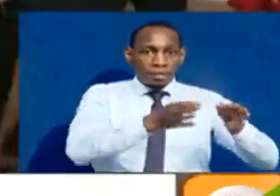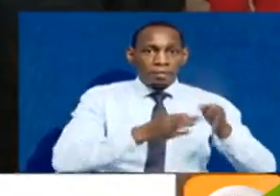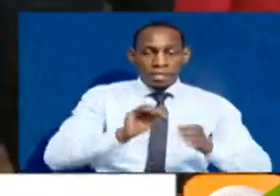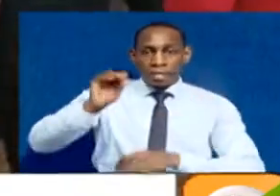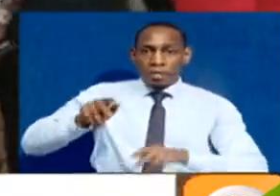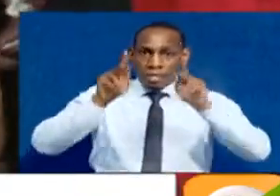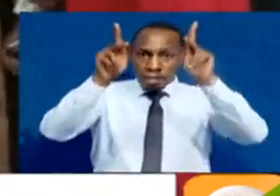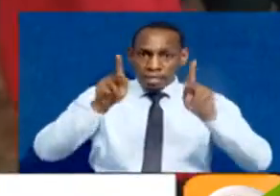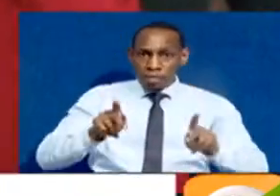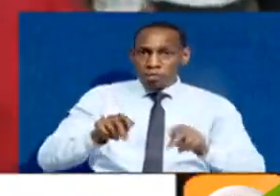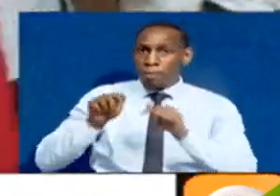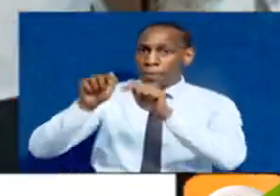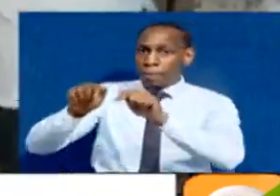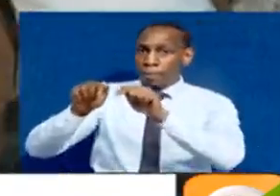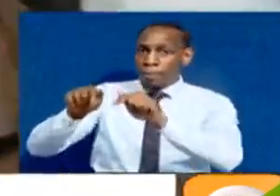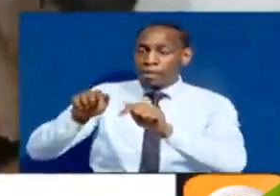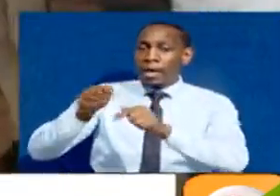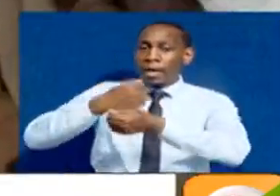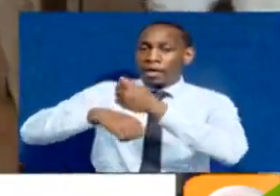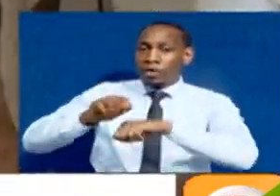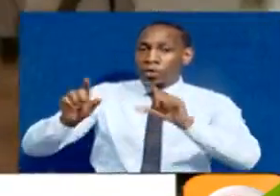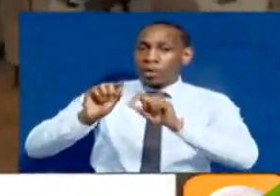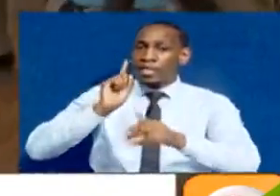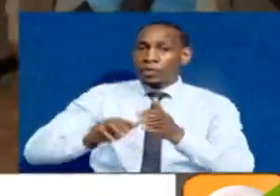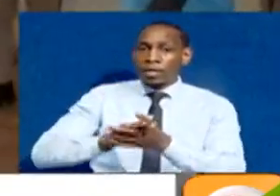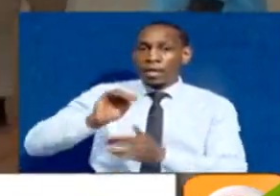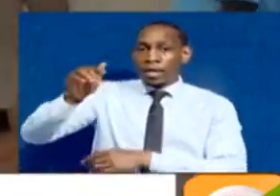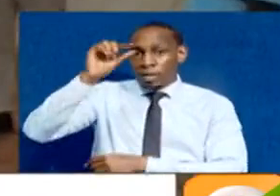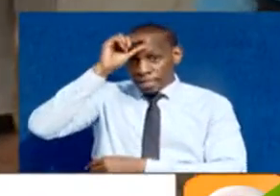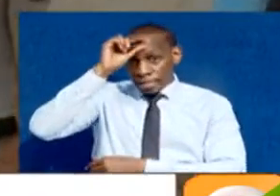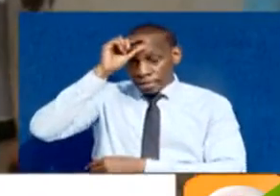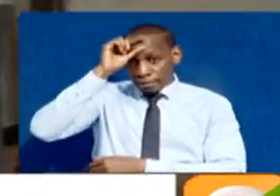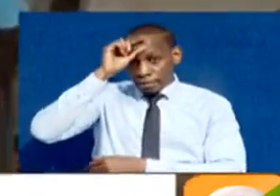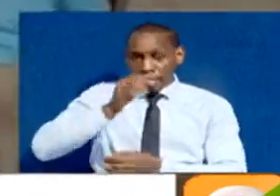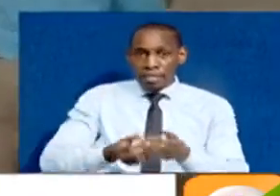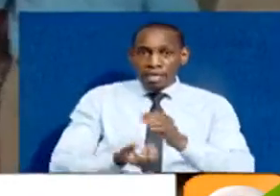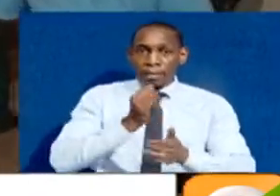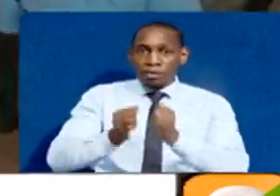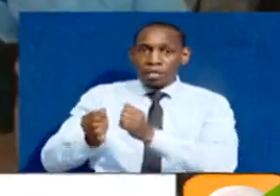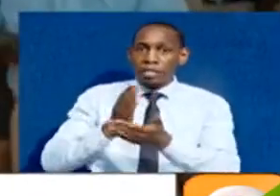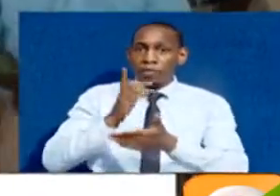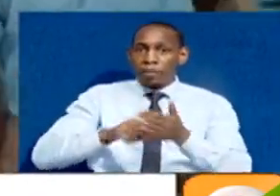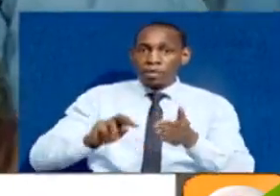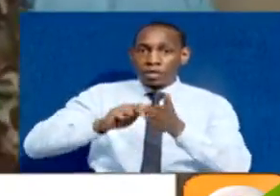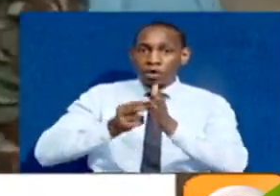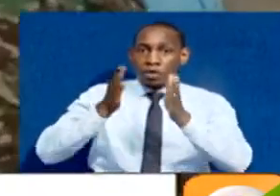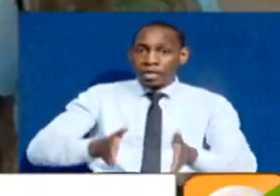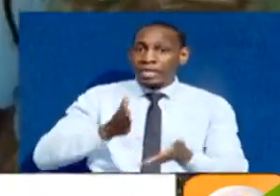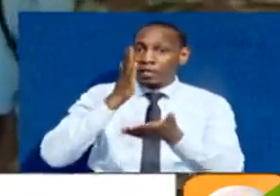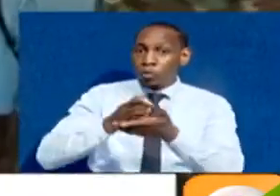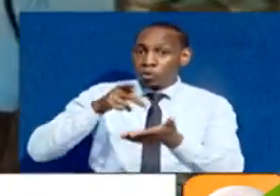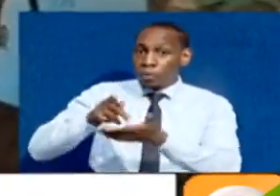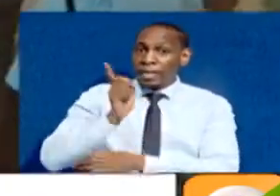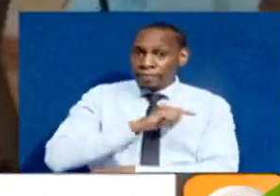Kisumu George Okongo alikashifu kitendo hicho, akidai kuwa serikali ya kaunti imeweka mikakati ya kuhakikisha kuwa wanakandarasi